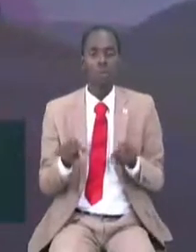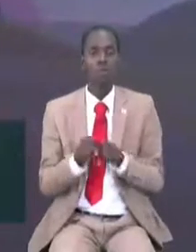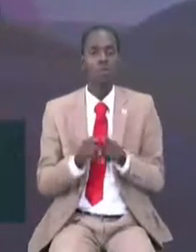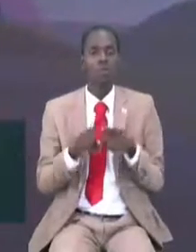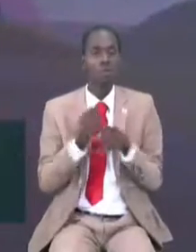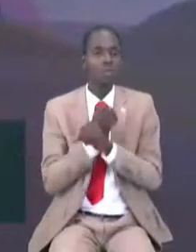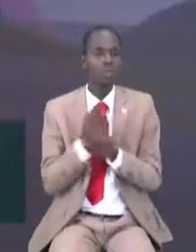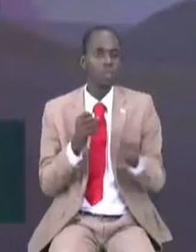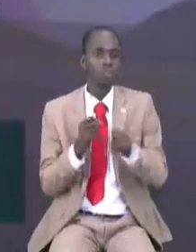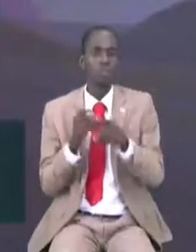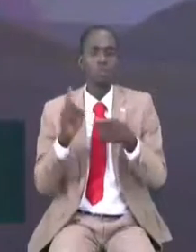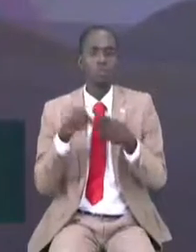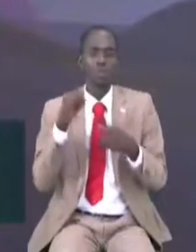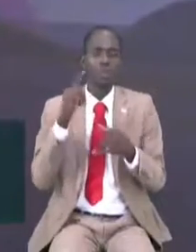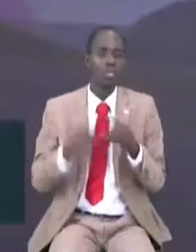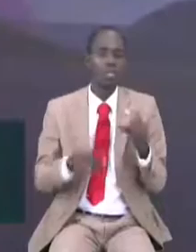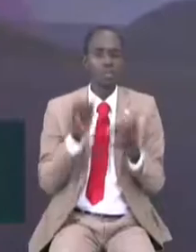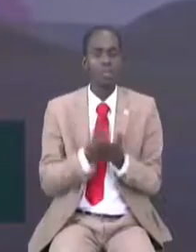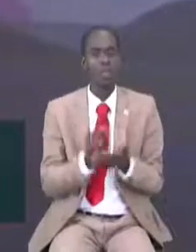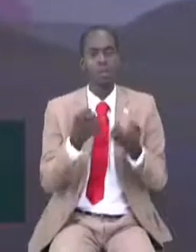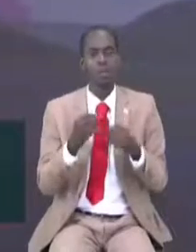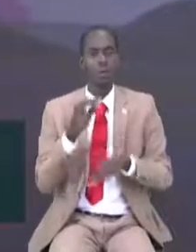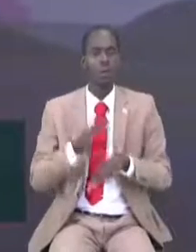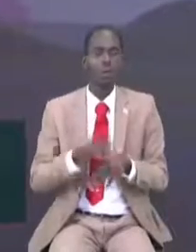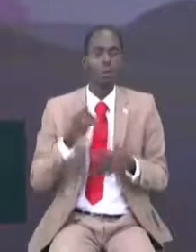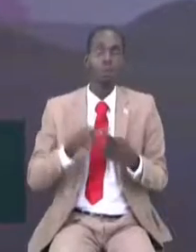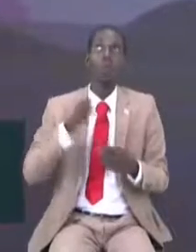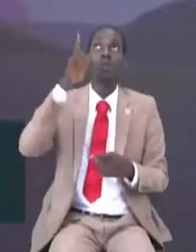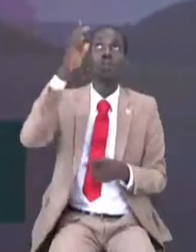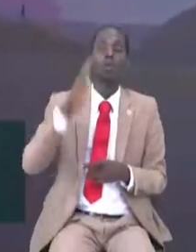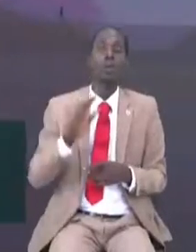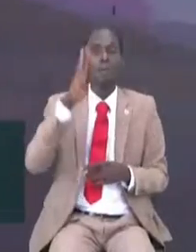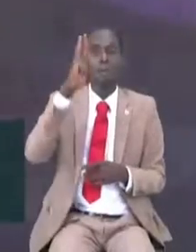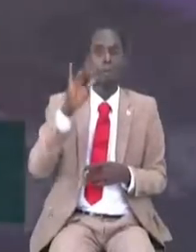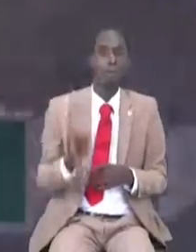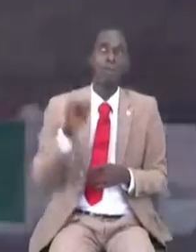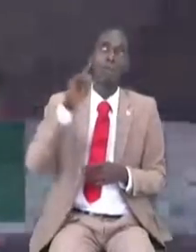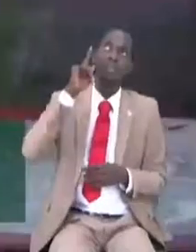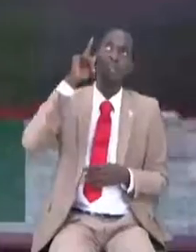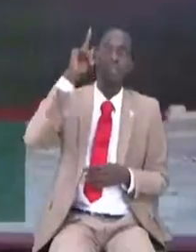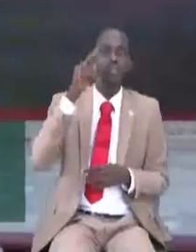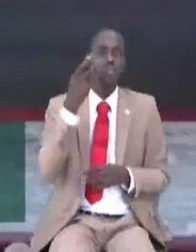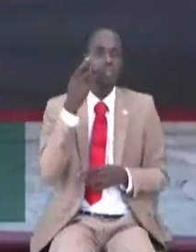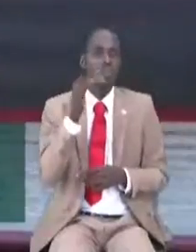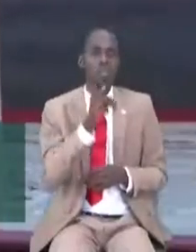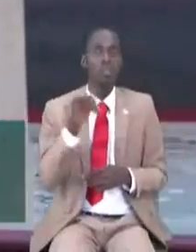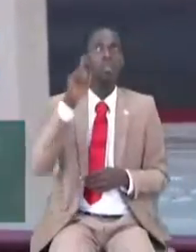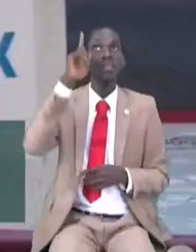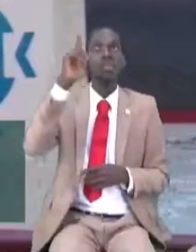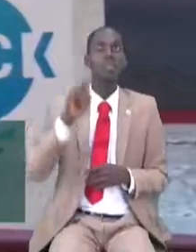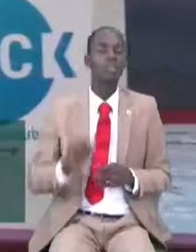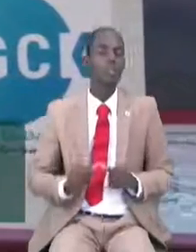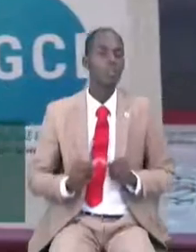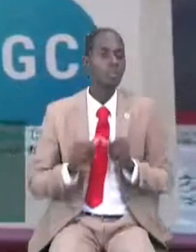lui, étant toujours vivant pour intercéder en leur